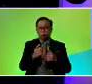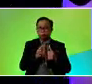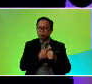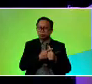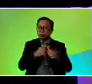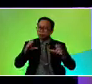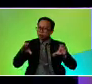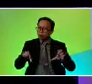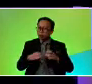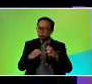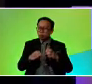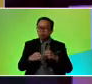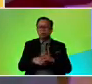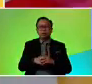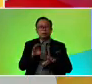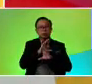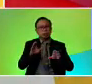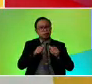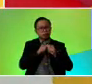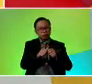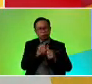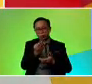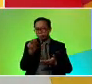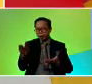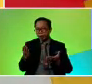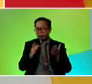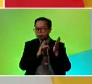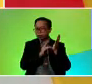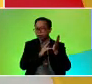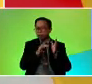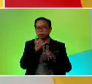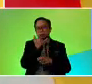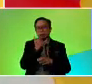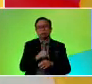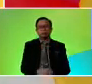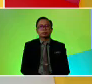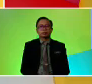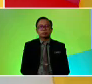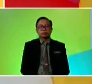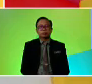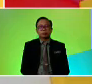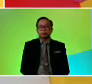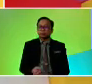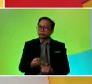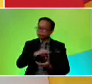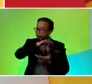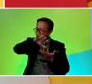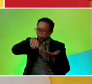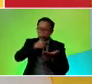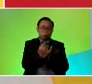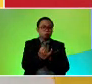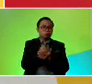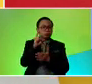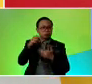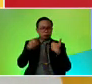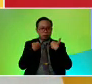membuat keputusan tidak terlibat dengan bahan terlarang Oke sebab apa Bila ekspektasi ini dia melibatkan semua Oke kita kenal